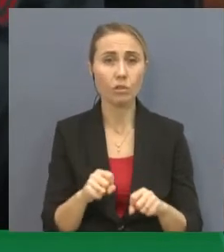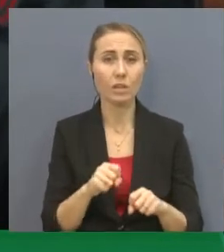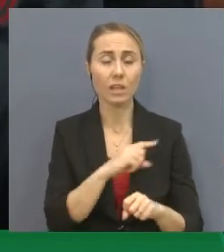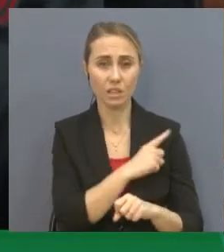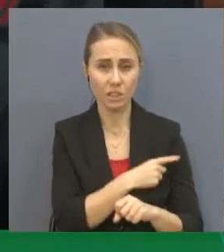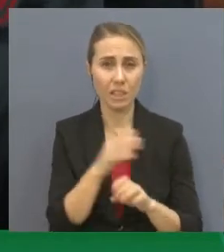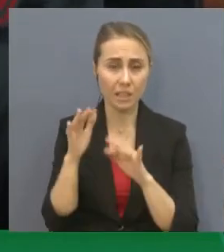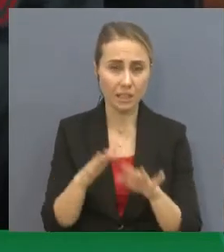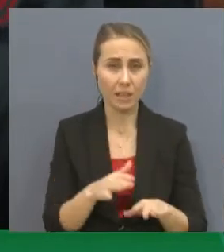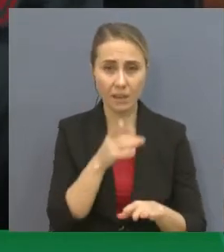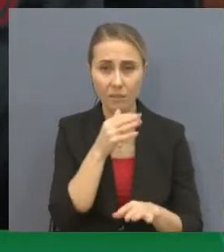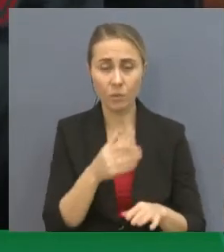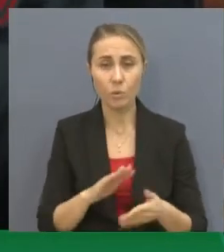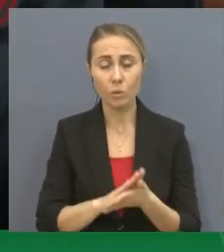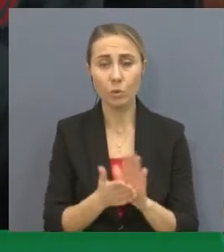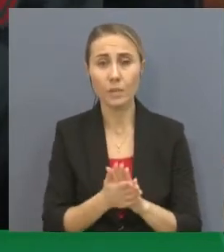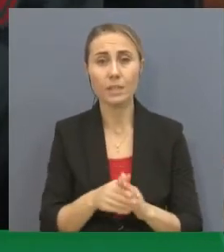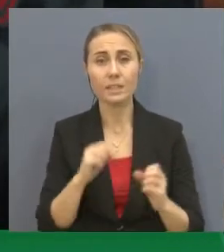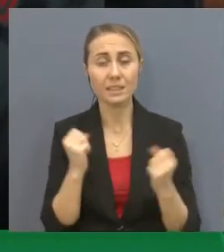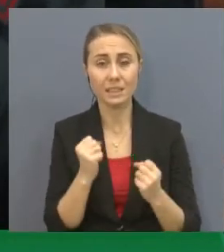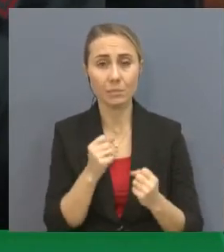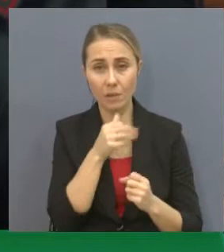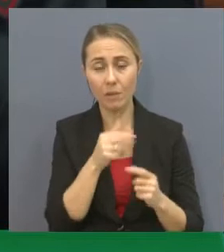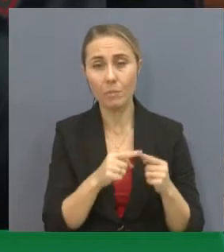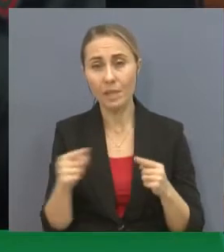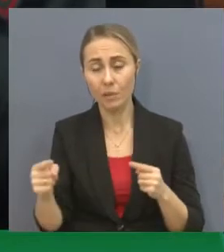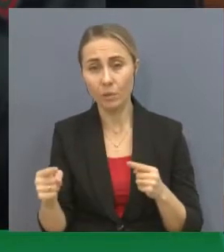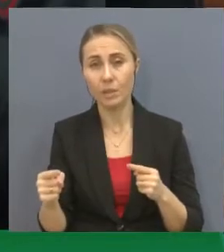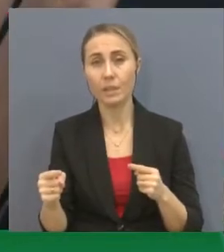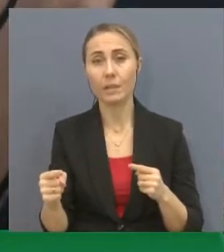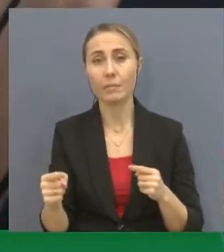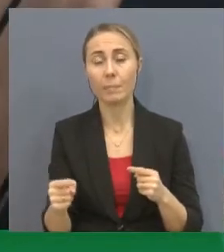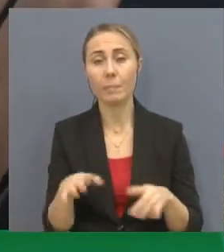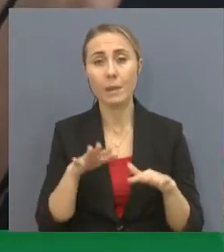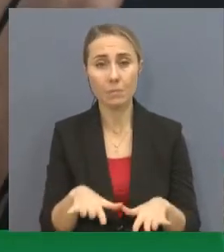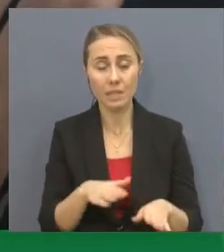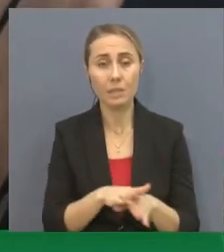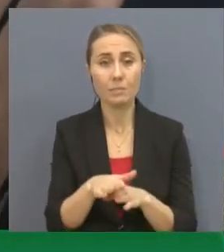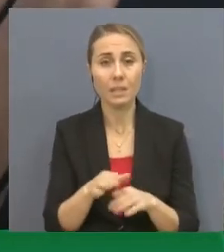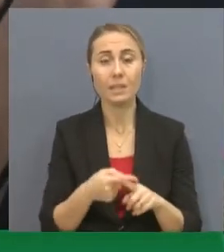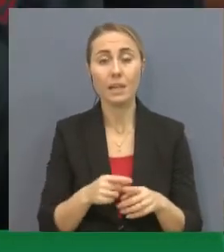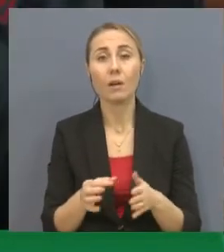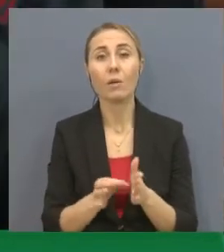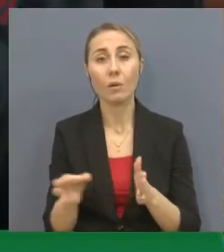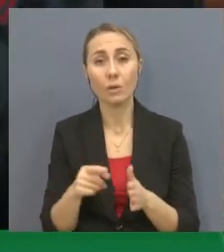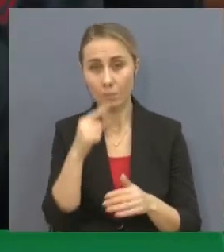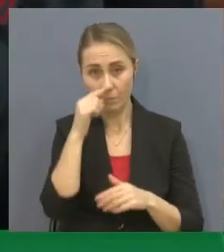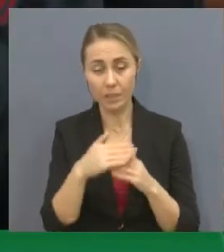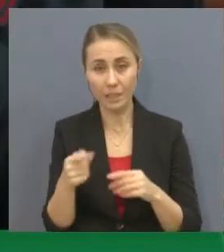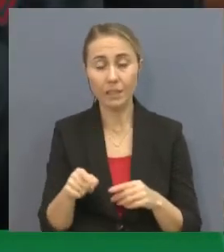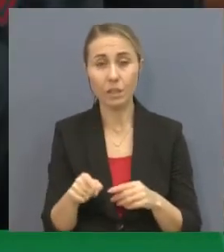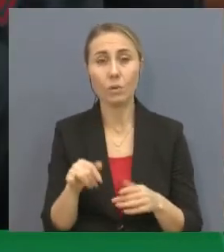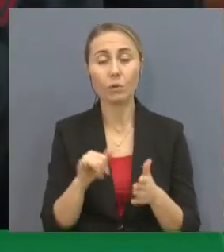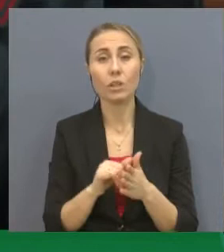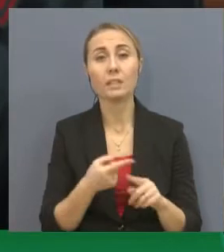доллара по проведению периода при неблагоприятных условиях местными скольким органы вблизи данных участках подготовлена